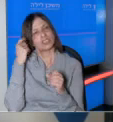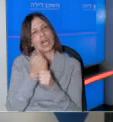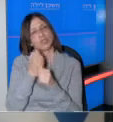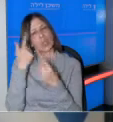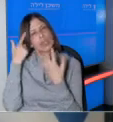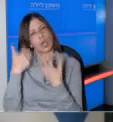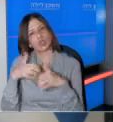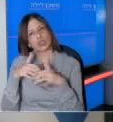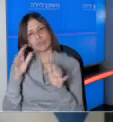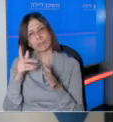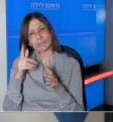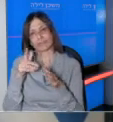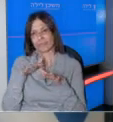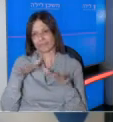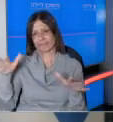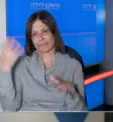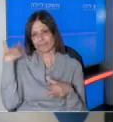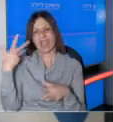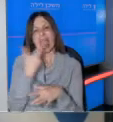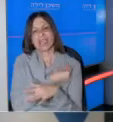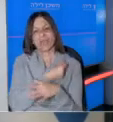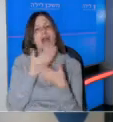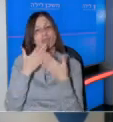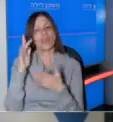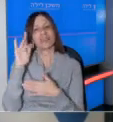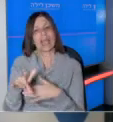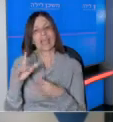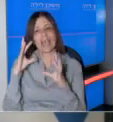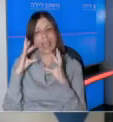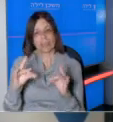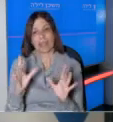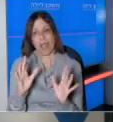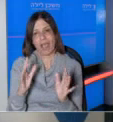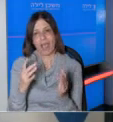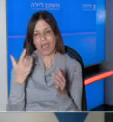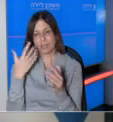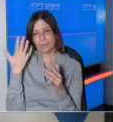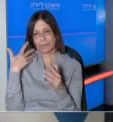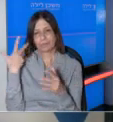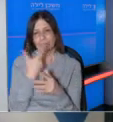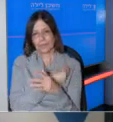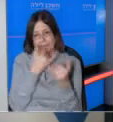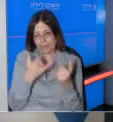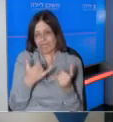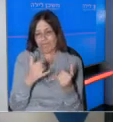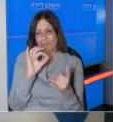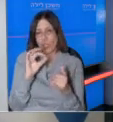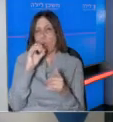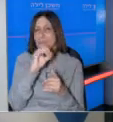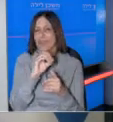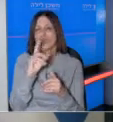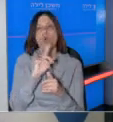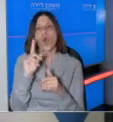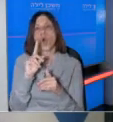כי בגל הקודם החיסונים עזרו גם נגד הדבקה. אתה מבין את ההבדל. החיסונים עכשיו, באומיקרון,